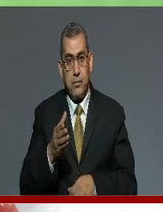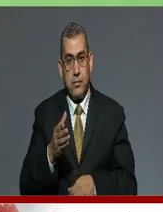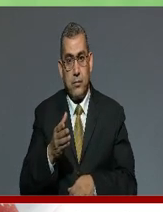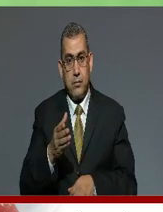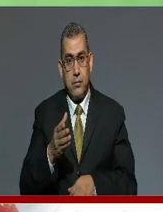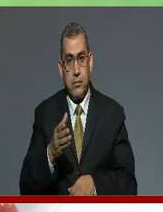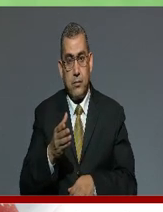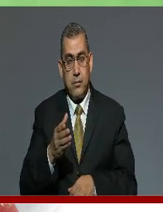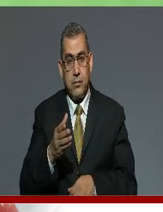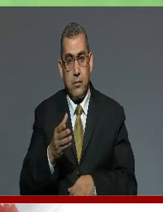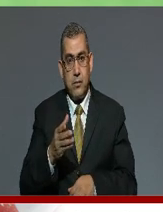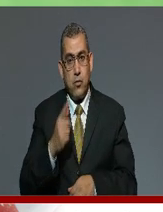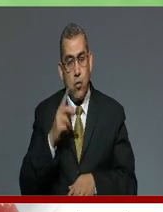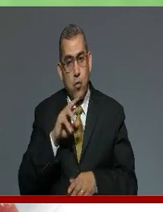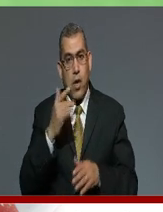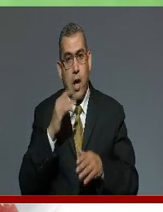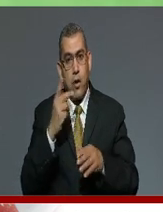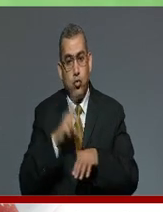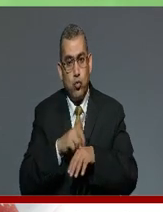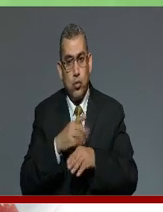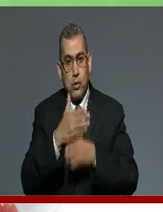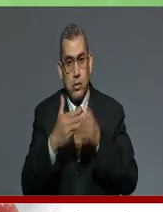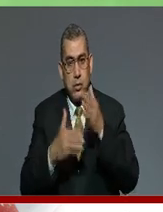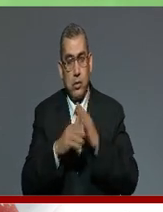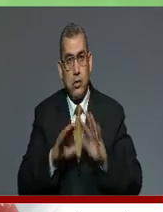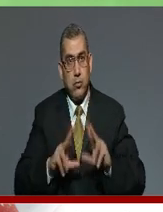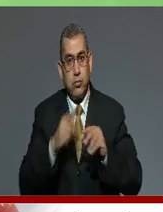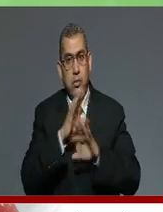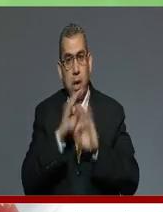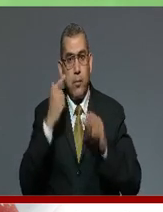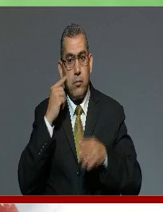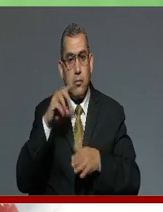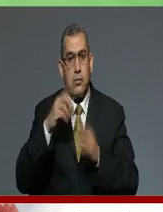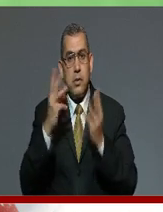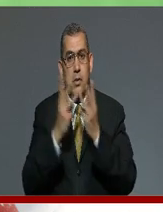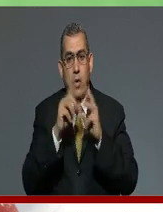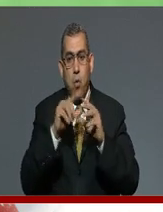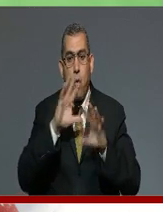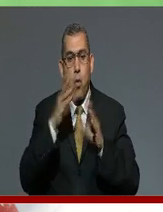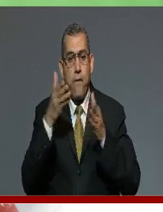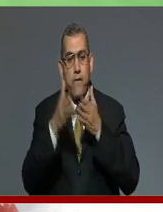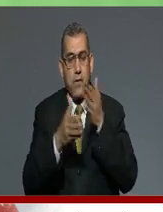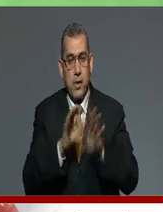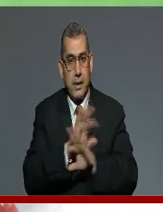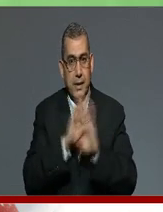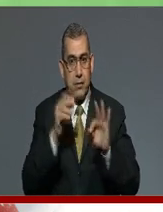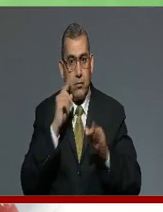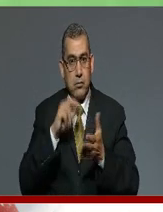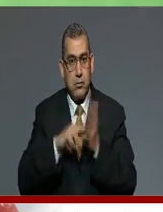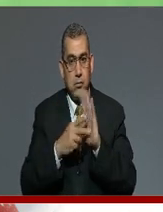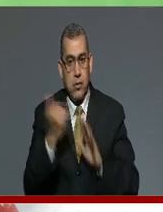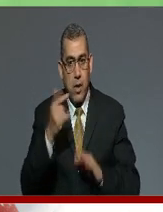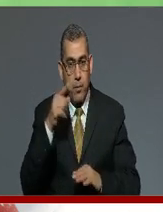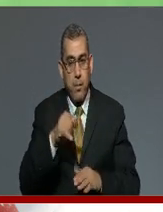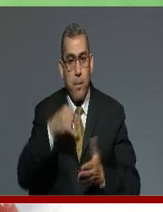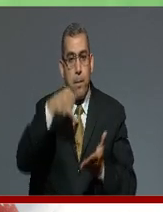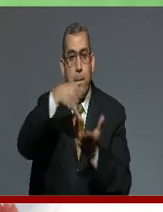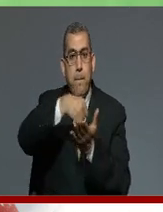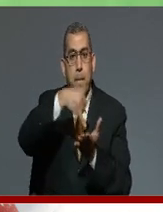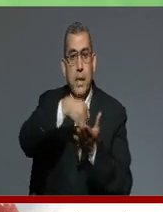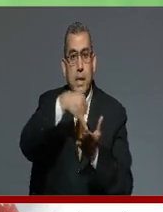البنيه التحتيه والاساسيه لهذا الموقع انه يعد مركز